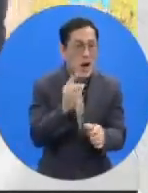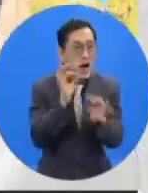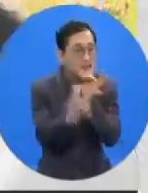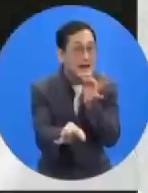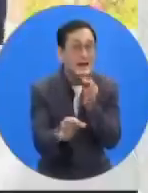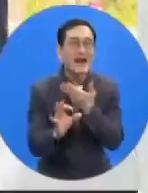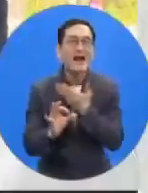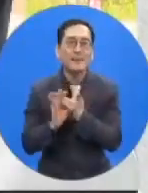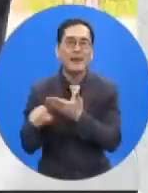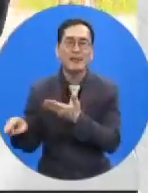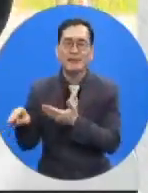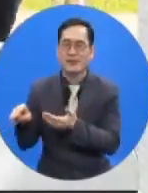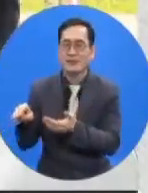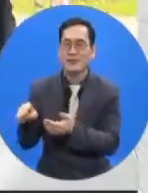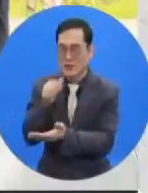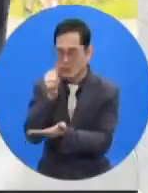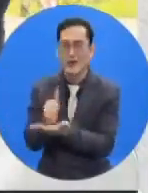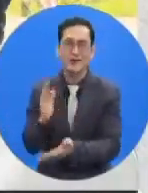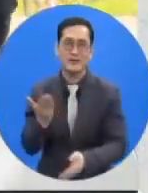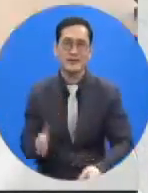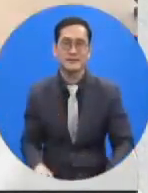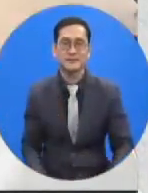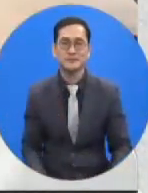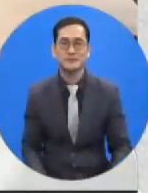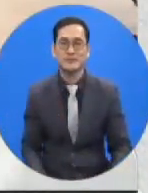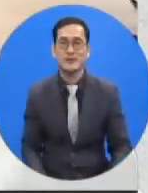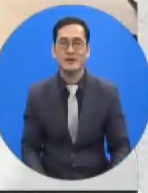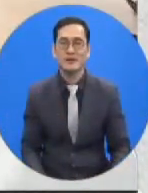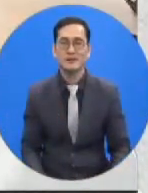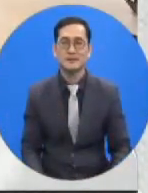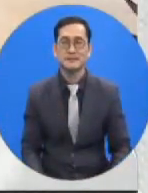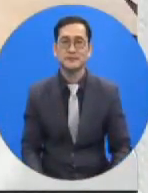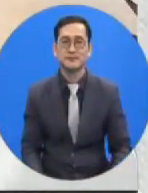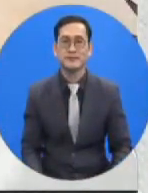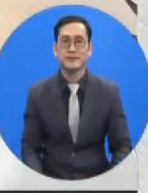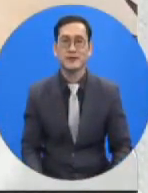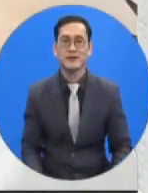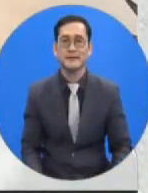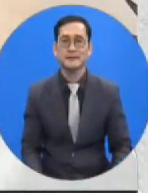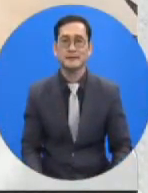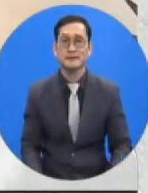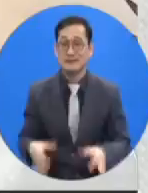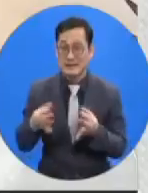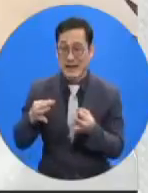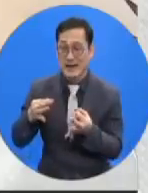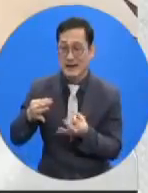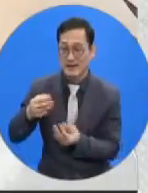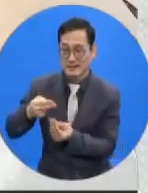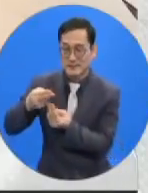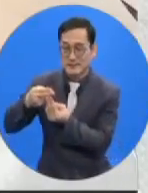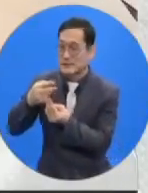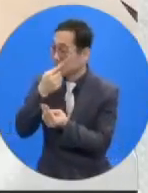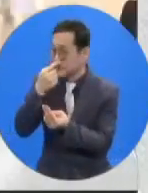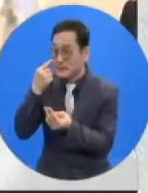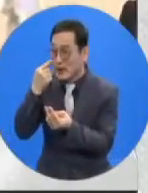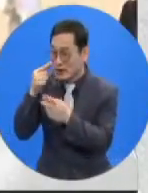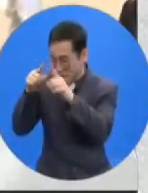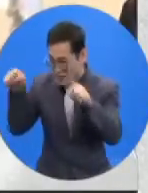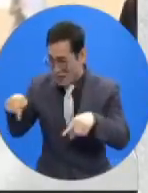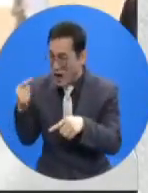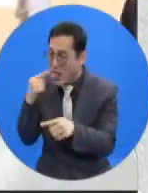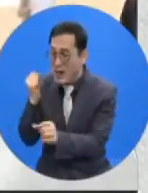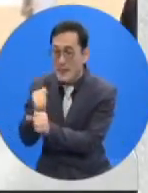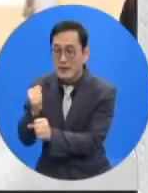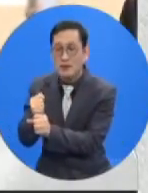같이 붙어 다니거든요. 그러면 이걸 갖다가 그 은행 잔고 증명서를 위조해서 무엇을 했느냐. 그걸